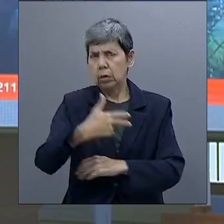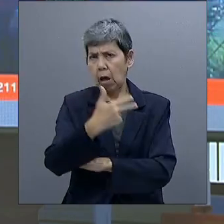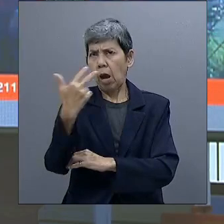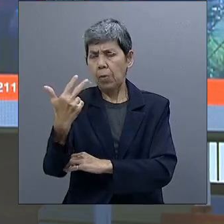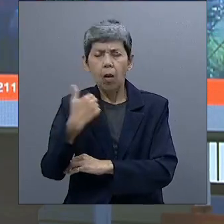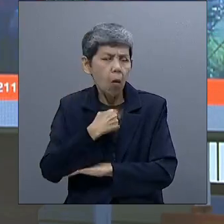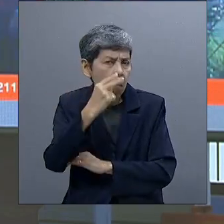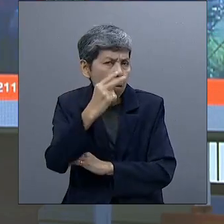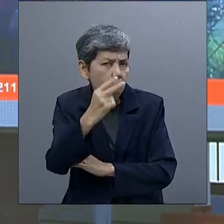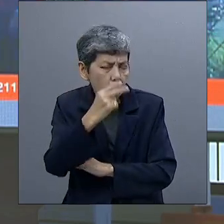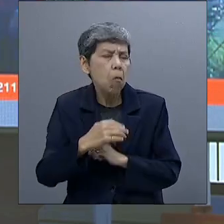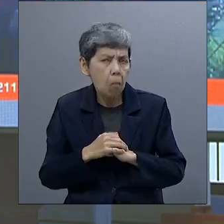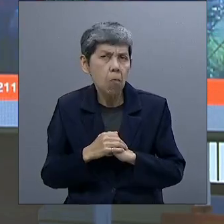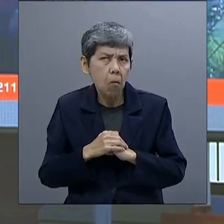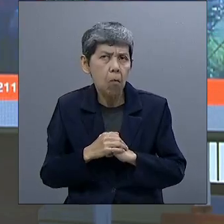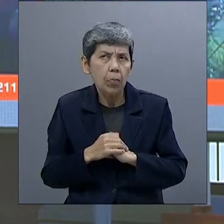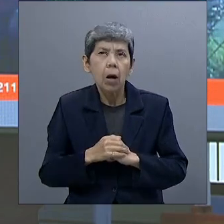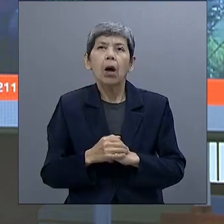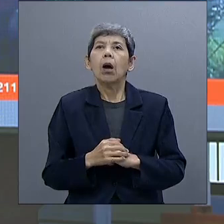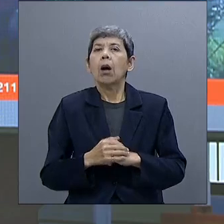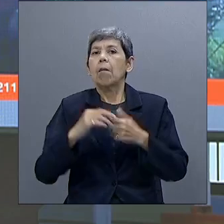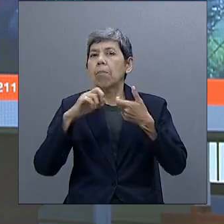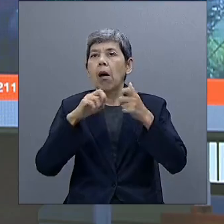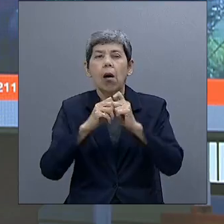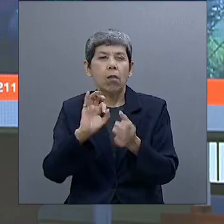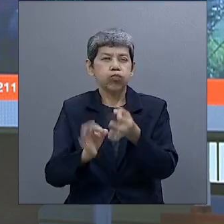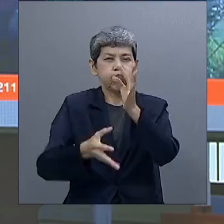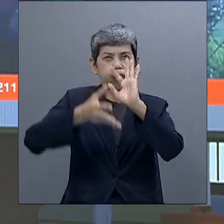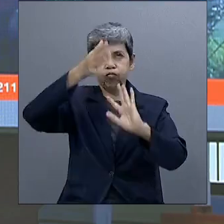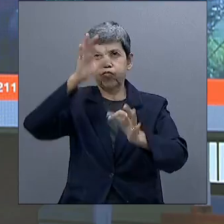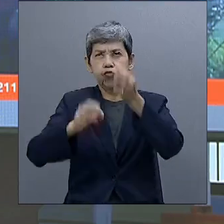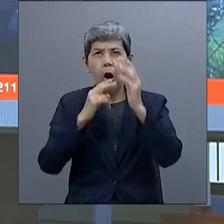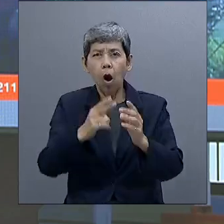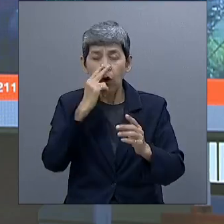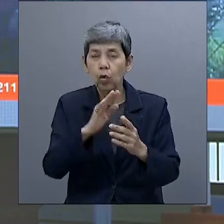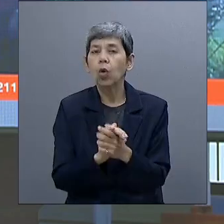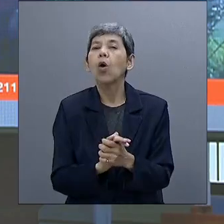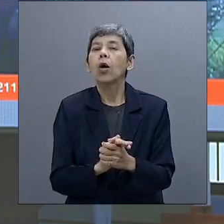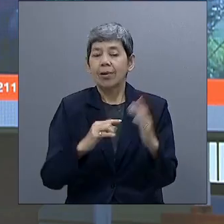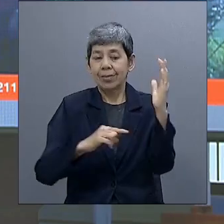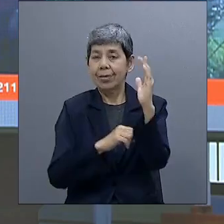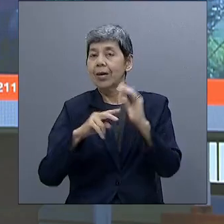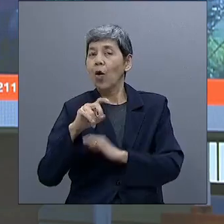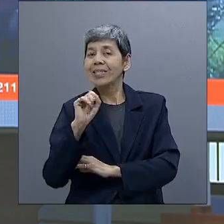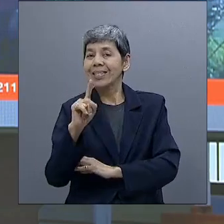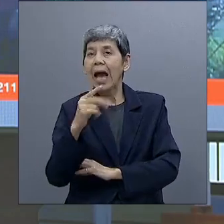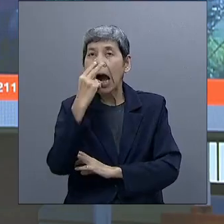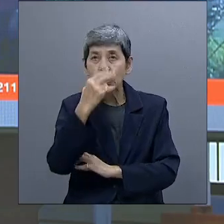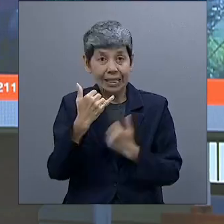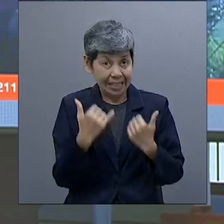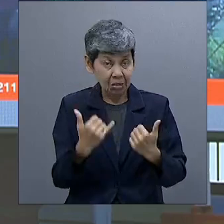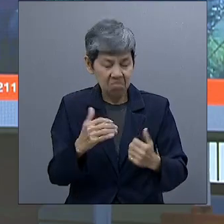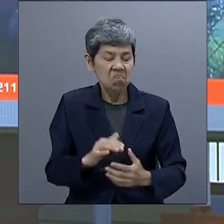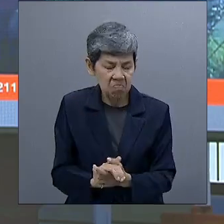ได้ติดตามทุกช่วงข่าวเลยนะคะก็คือสถานการณ์ไฟป่าพุครวนเครงที่จังหวัดนครศรีธรรมราชซึ่งตอนนี้